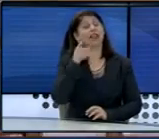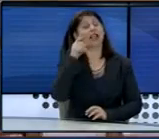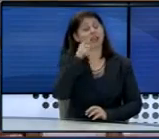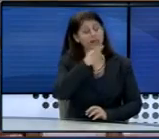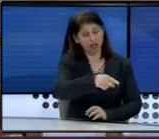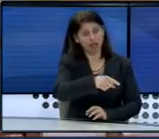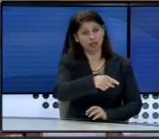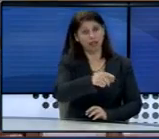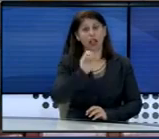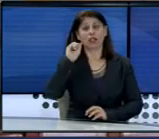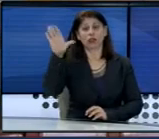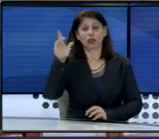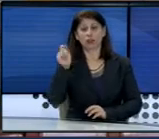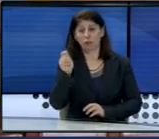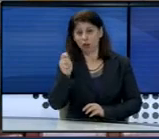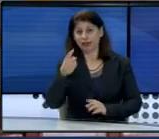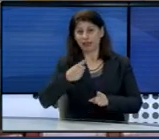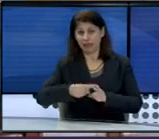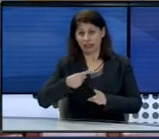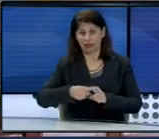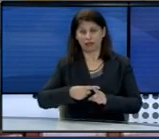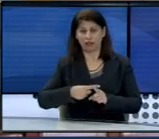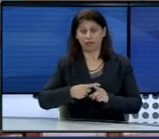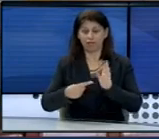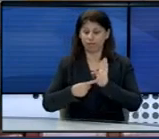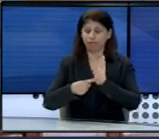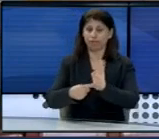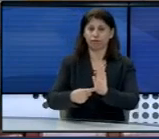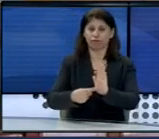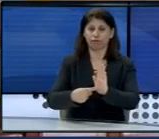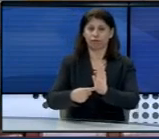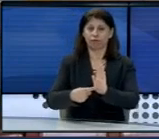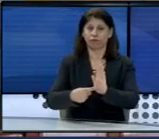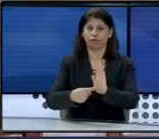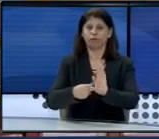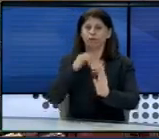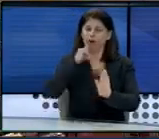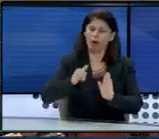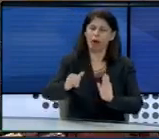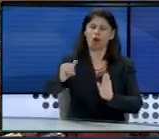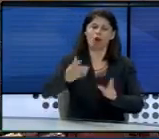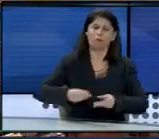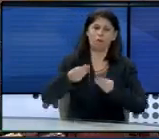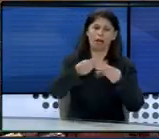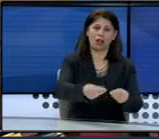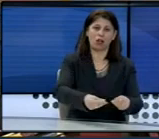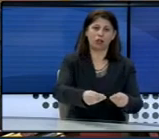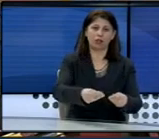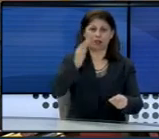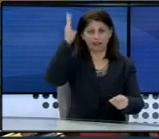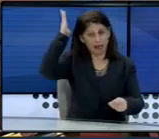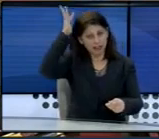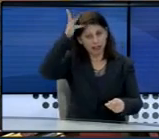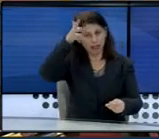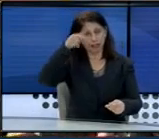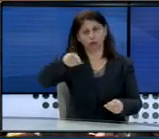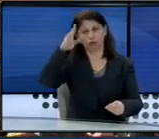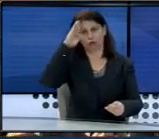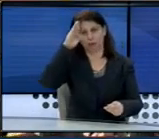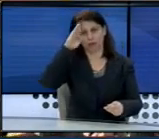Για εσάς, η εξωτερική πολιτική της Ελλάδας αντικατοπτρίζεται στην επαόριστον παραχώρηση της Αλεξανδρούπολης